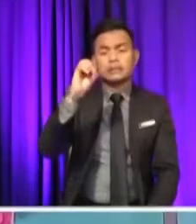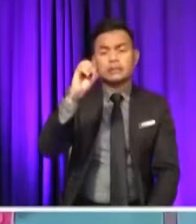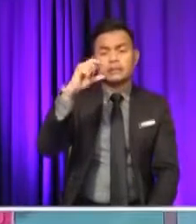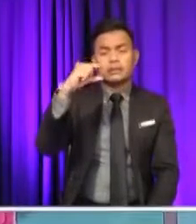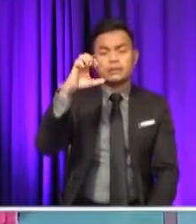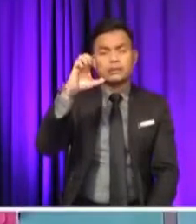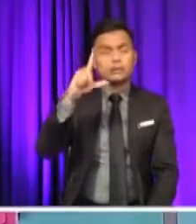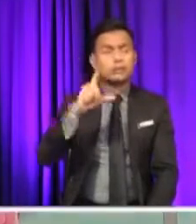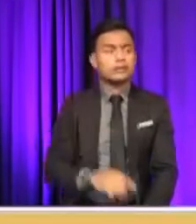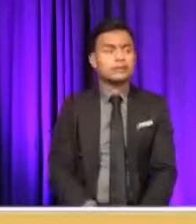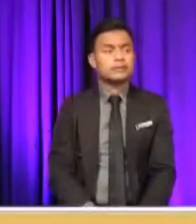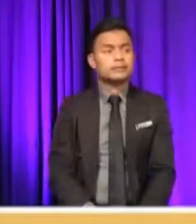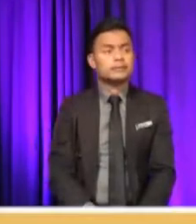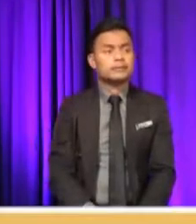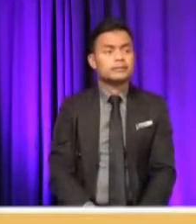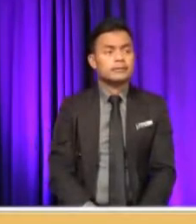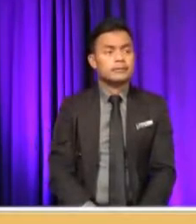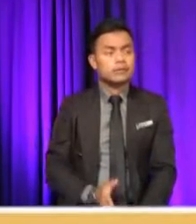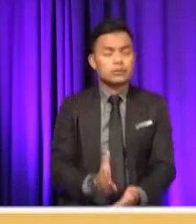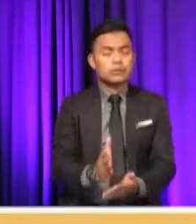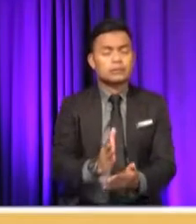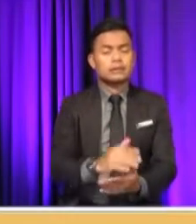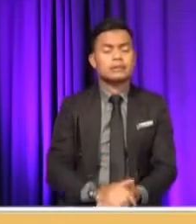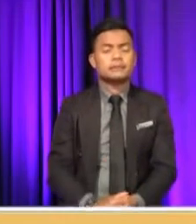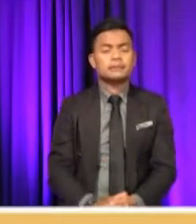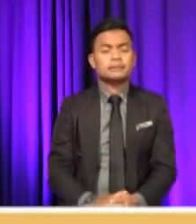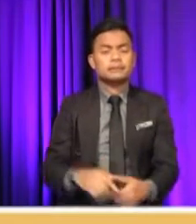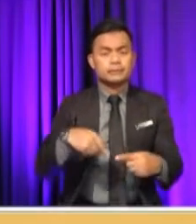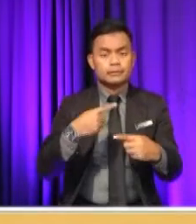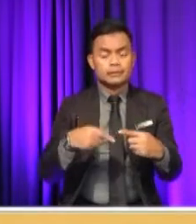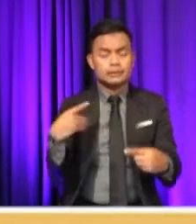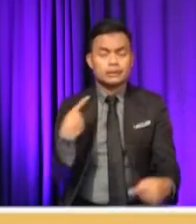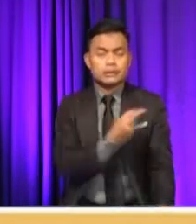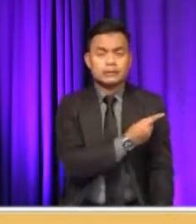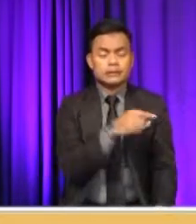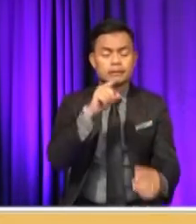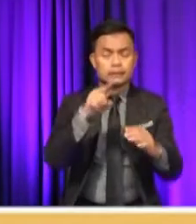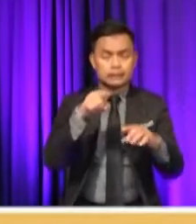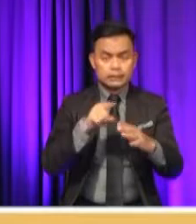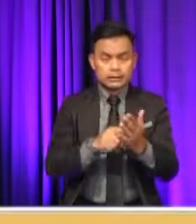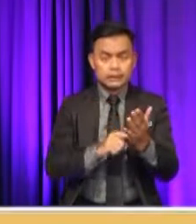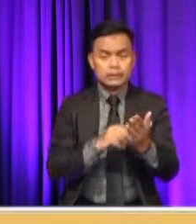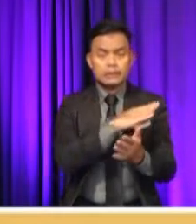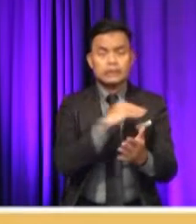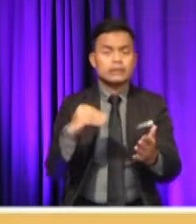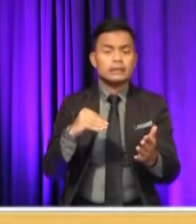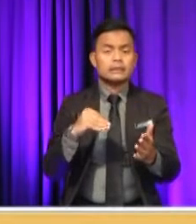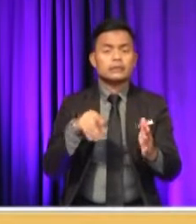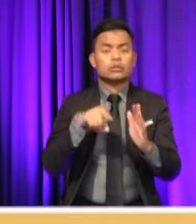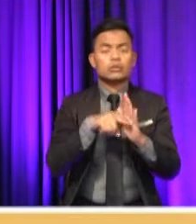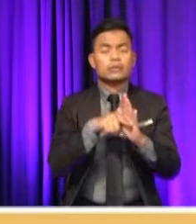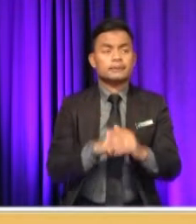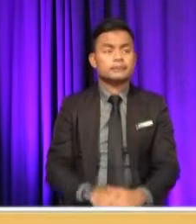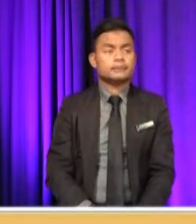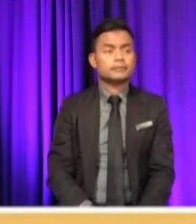berfungsi? Arus akan mengalir apabila punat Swiss ditekan atau ditolak. Okey, sama ada kita tekan ataupun tolak Swiss